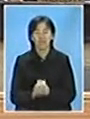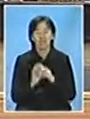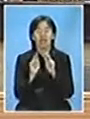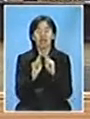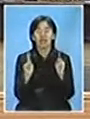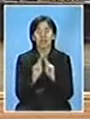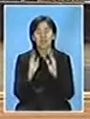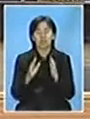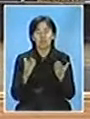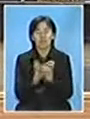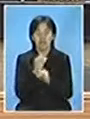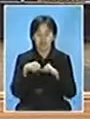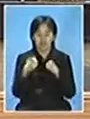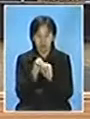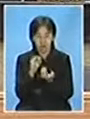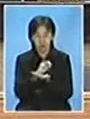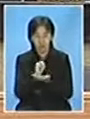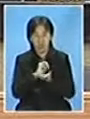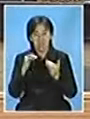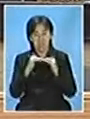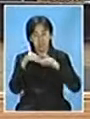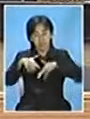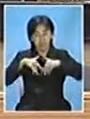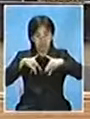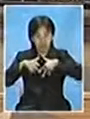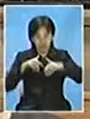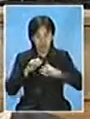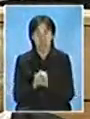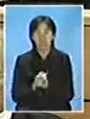ผู้แทนสมาคมหรือมูลนิธิคุ้มครองผู้บริโภคที่เกี่ยวข้อง